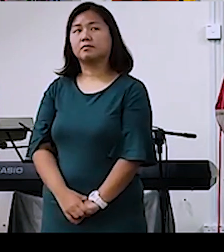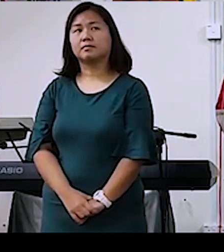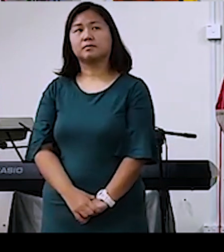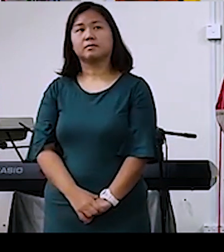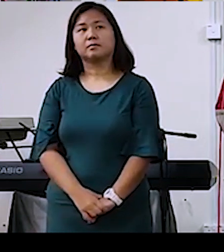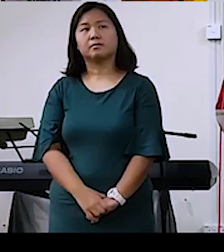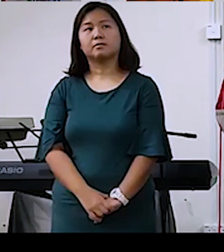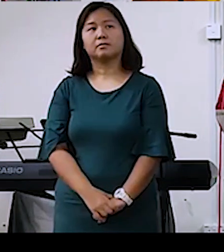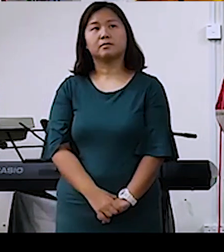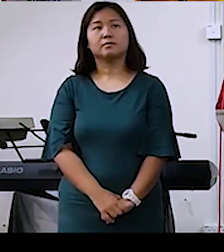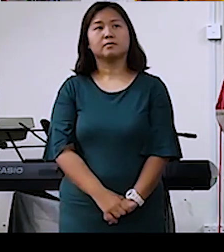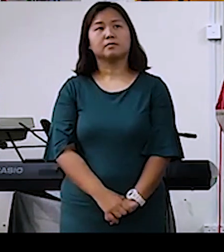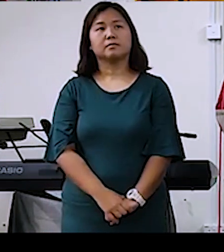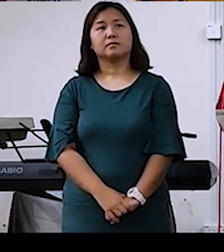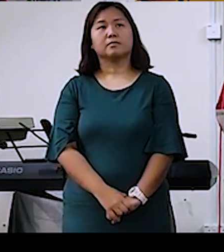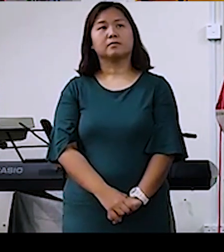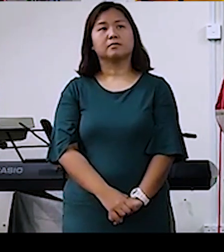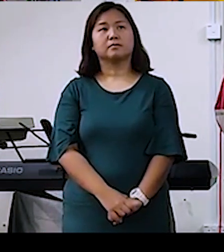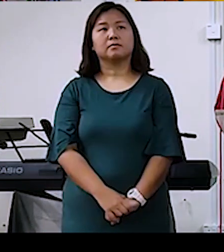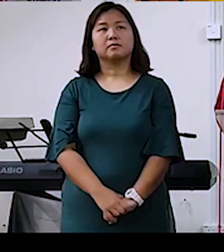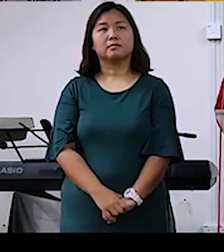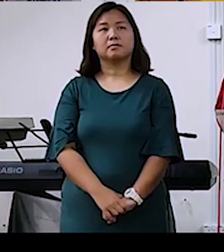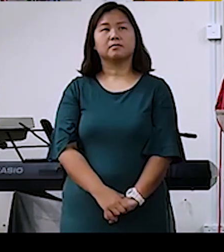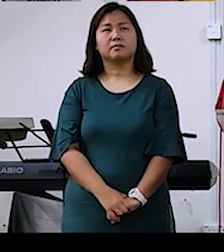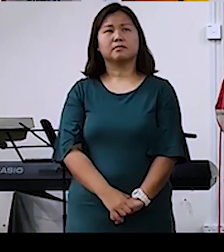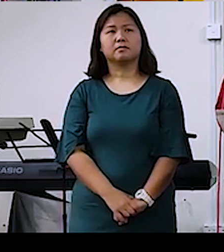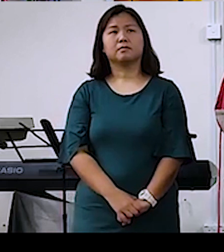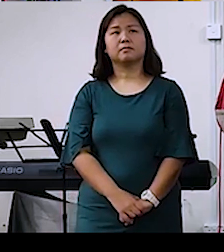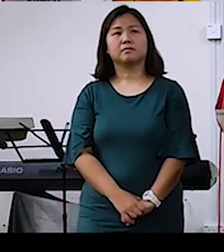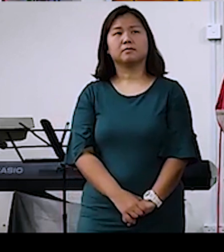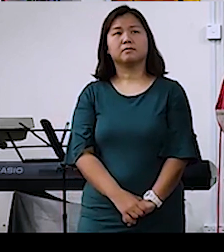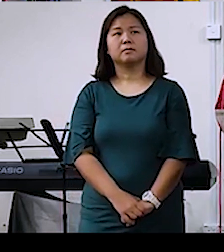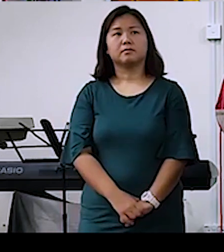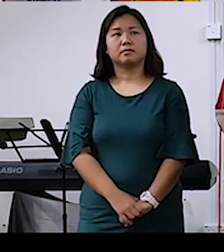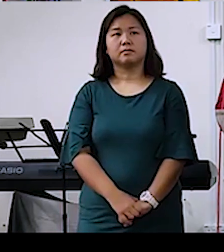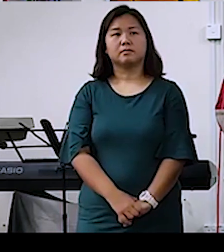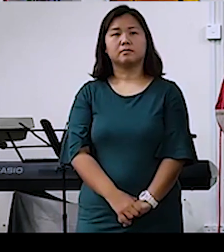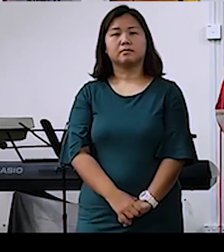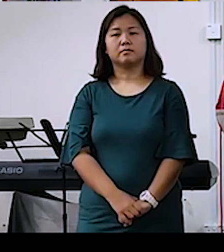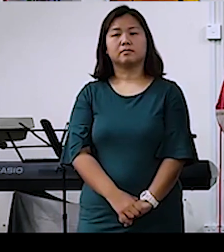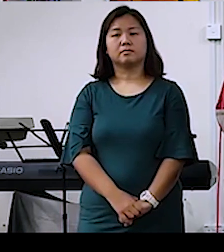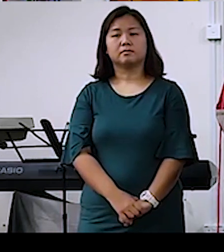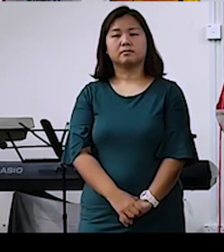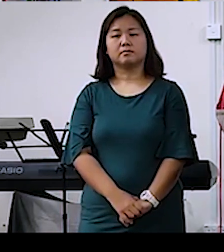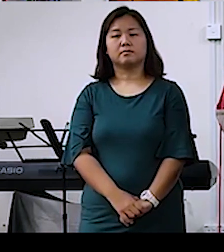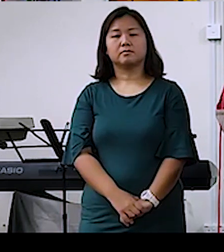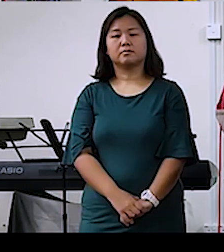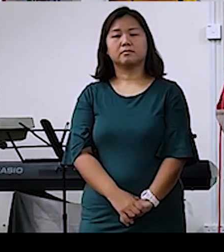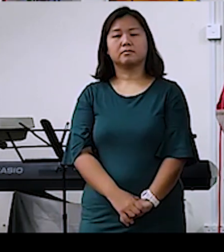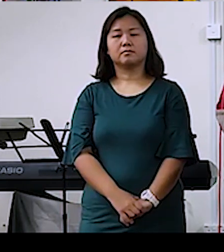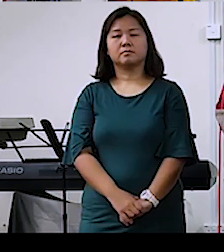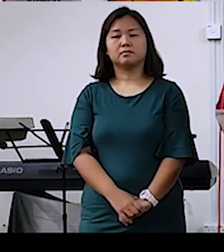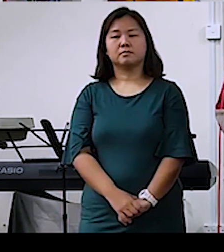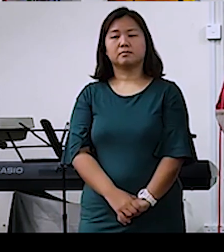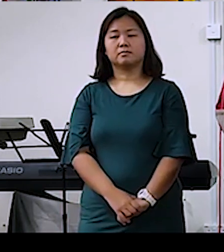清楚的知道，我们服事，我们做任何事情都好，我们只给一双眼睛看见，那就是